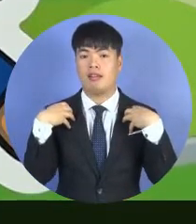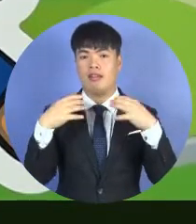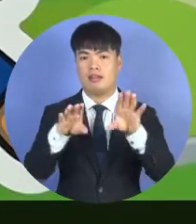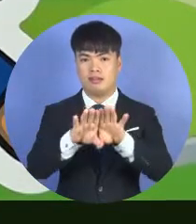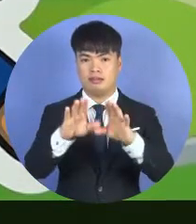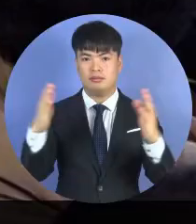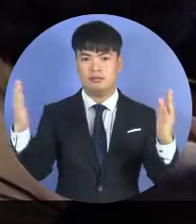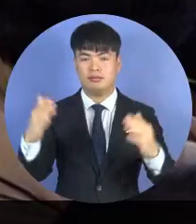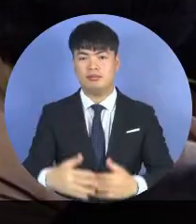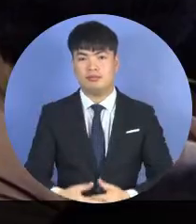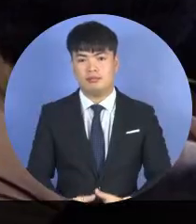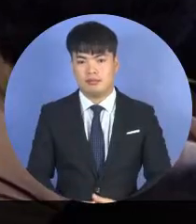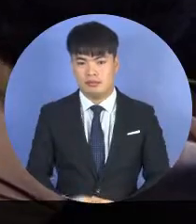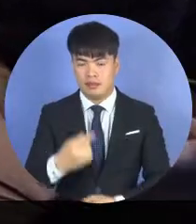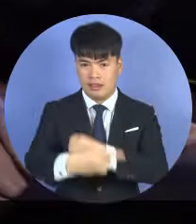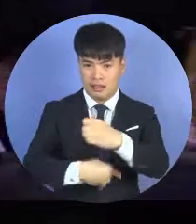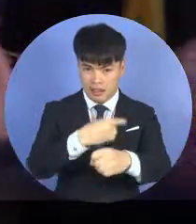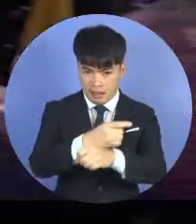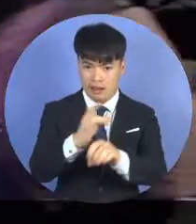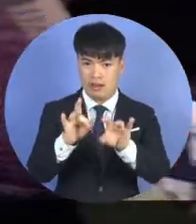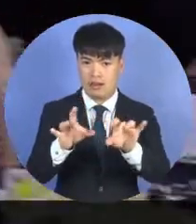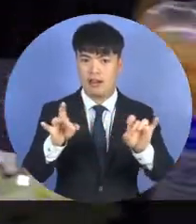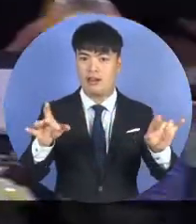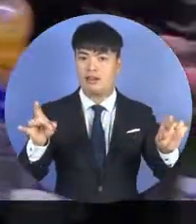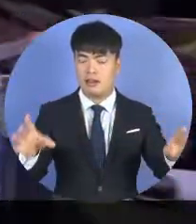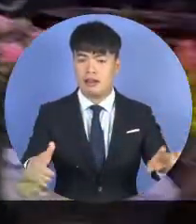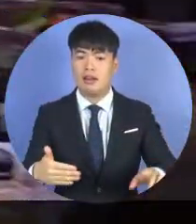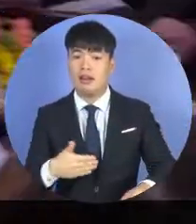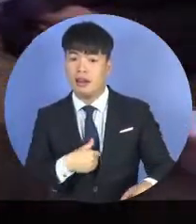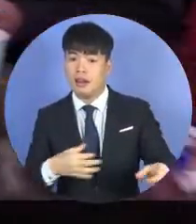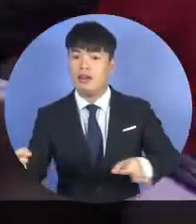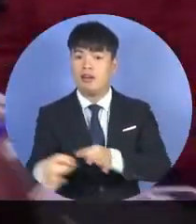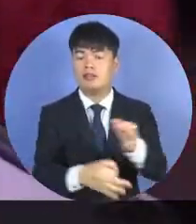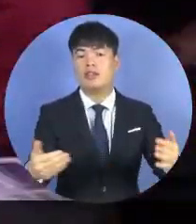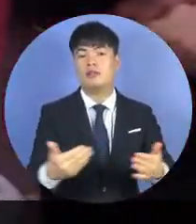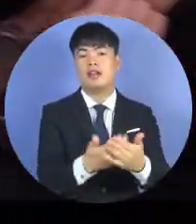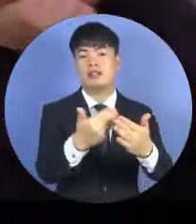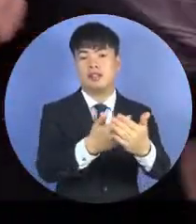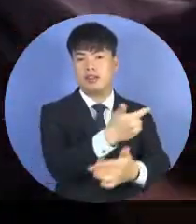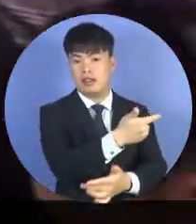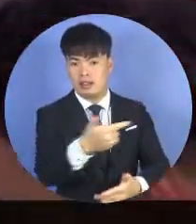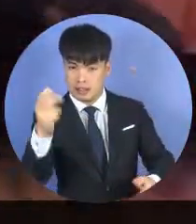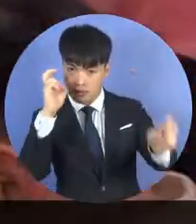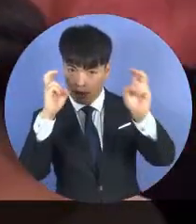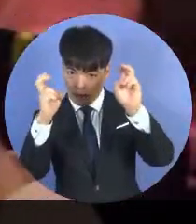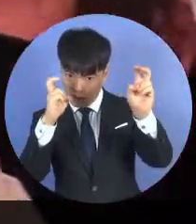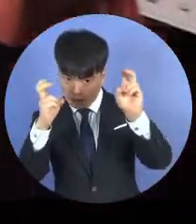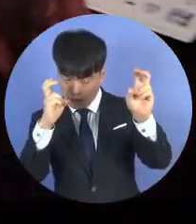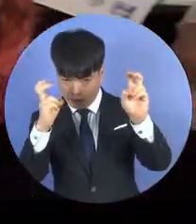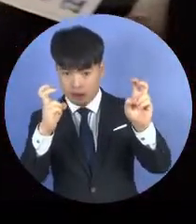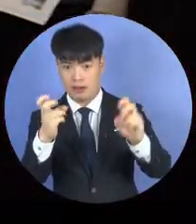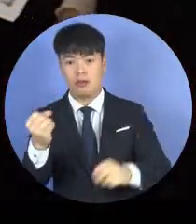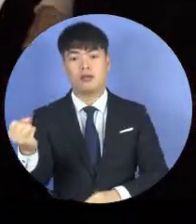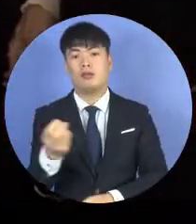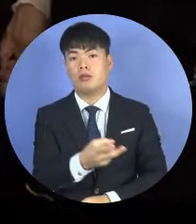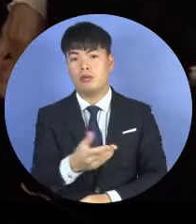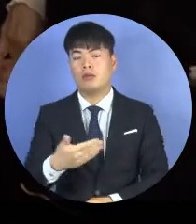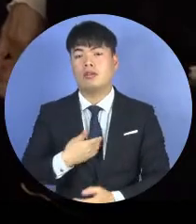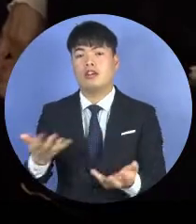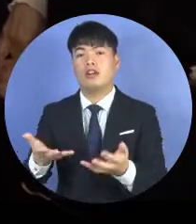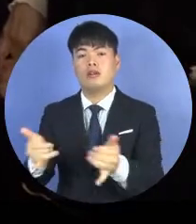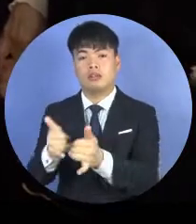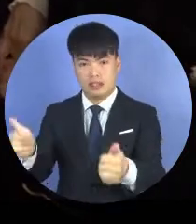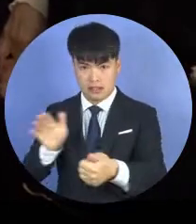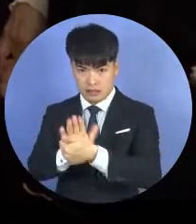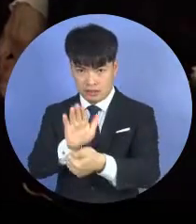열렸습니다. 천안시는 매년 경영 실적이 우수하고 지역 경제 활성화에 기여한 우수 기업인을 선발해 시상하고